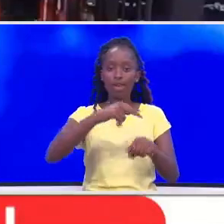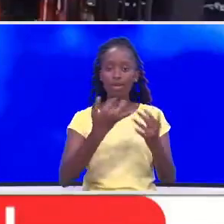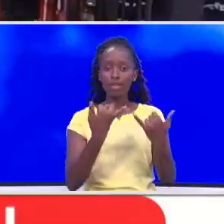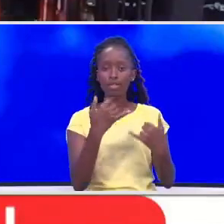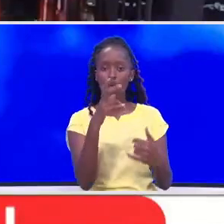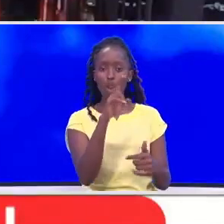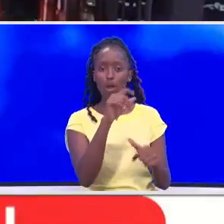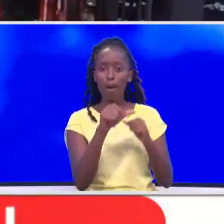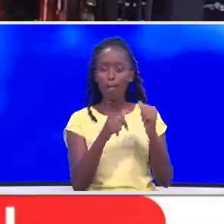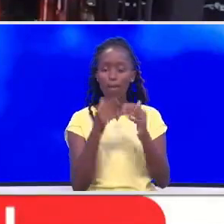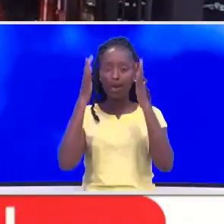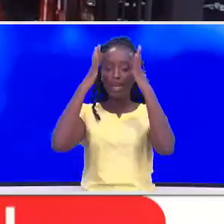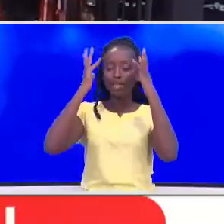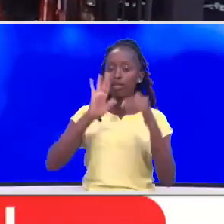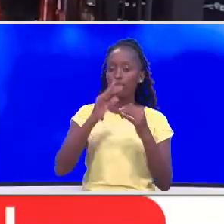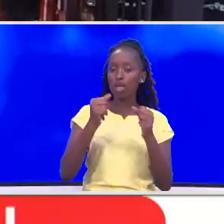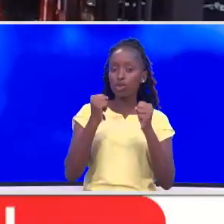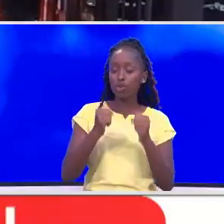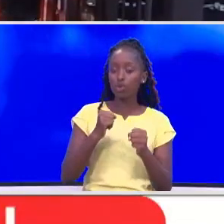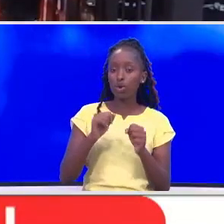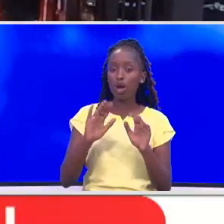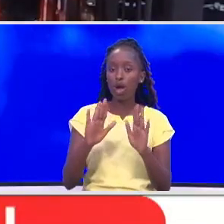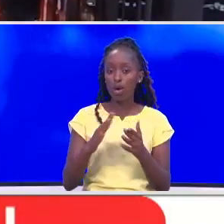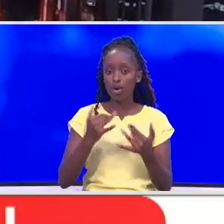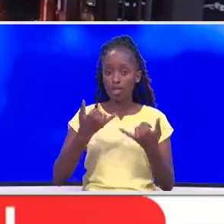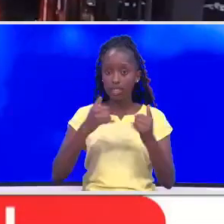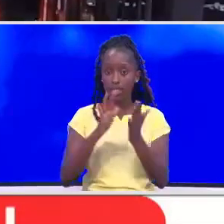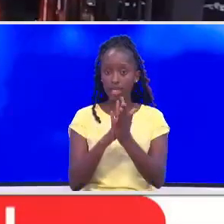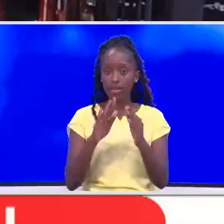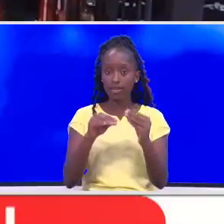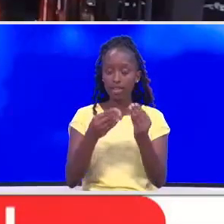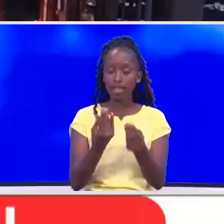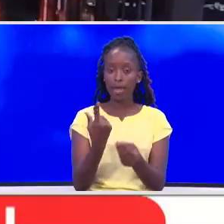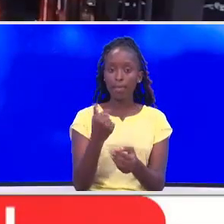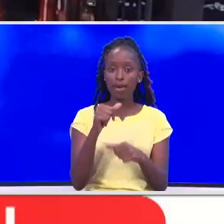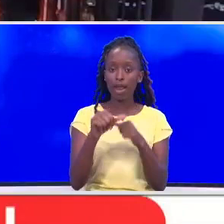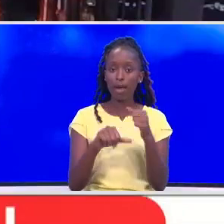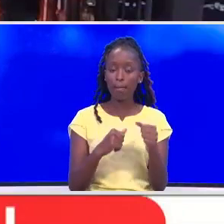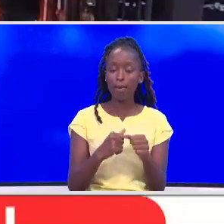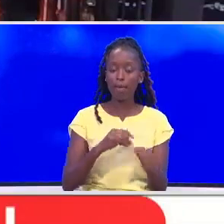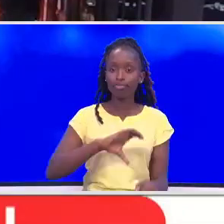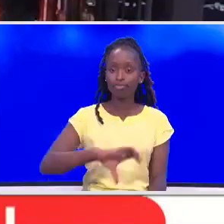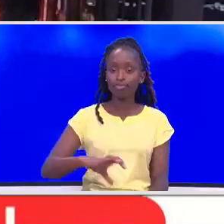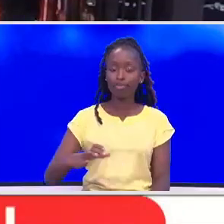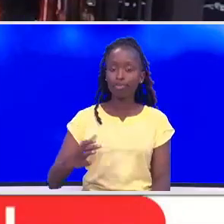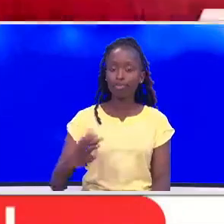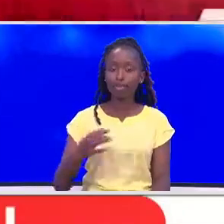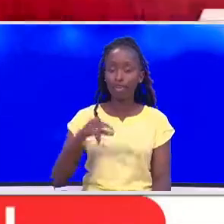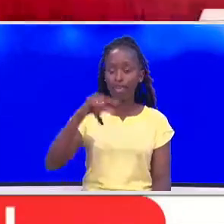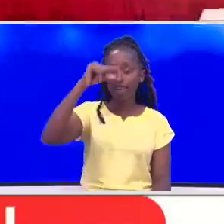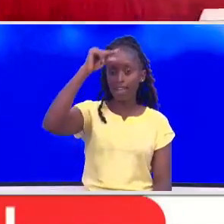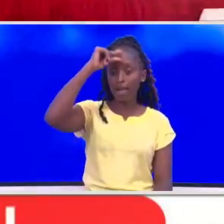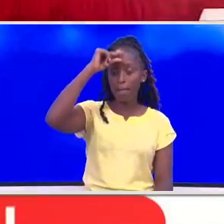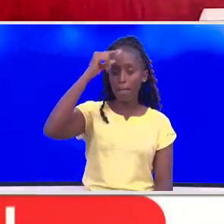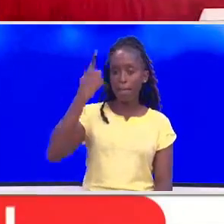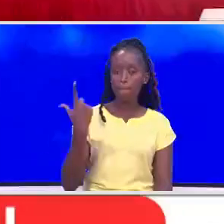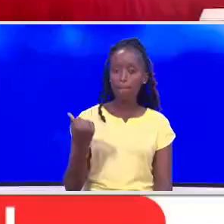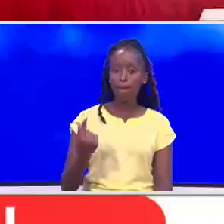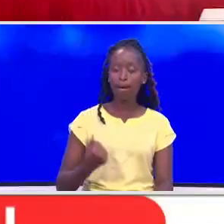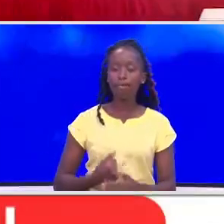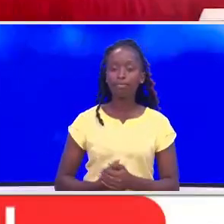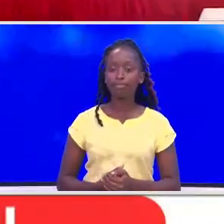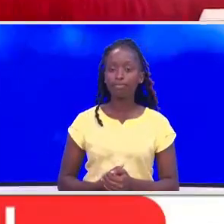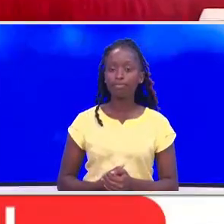up mamo wake kuhusu kutoa mga wa fedha za kati kama anif mike kag excellency